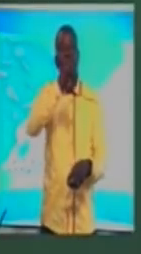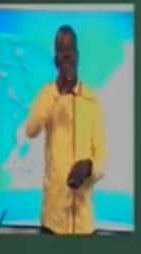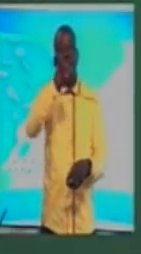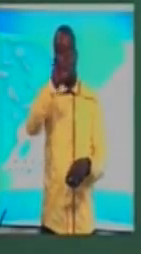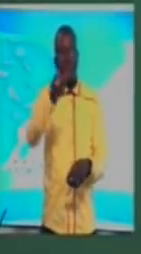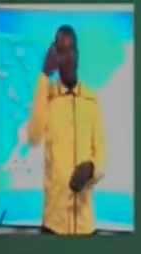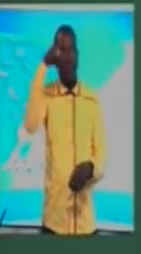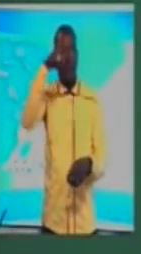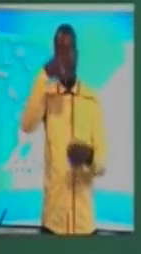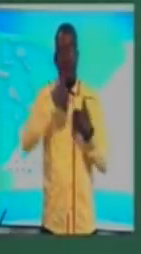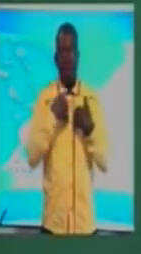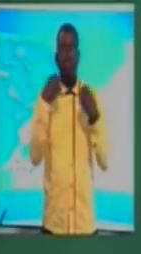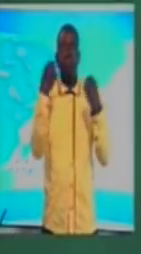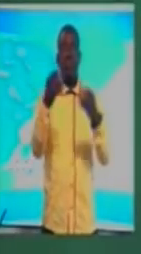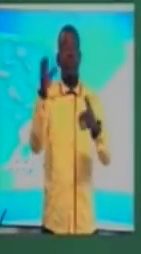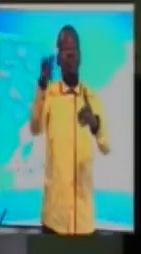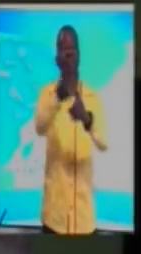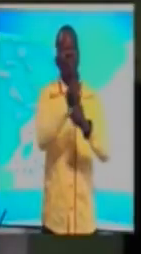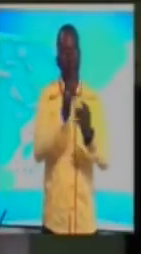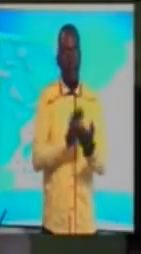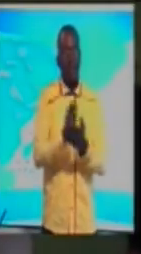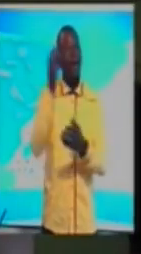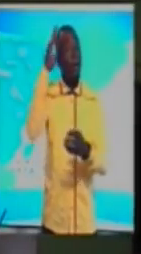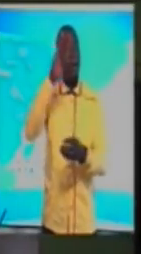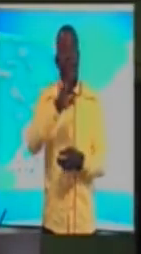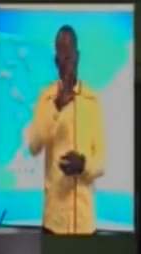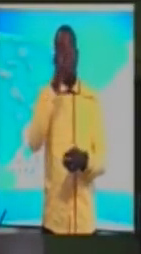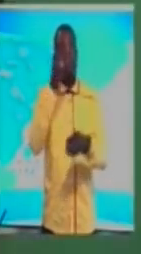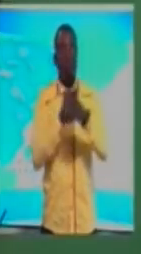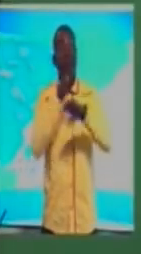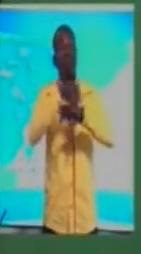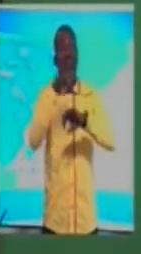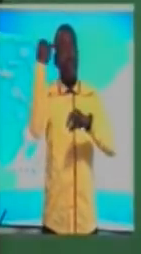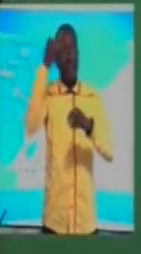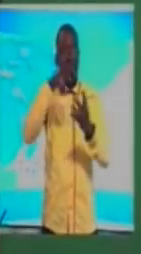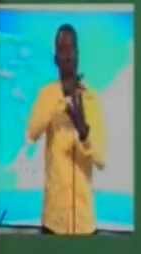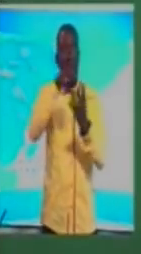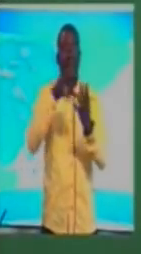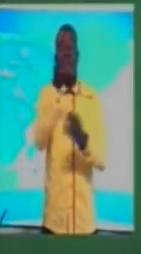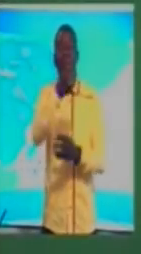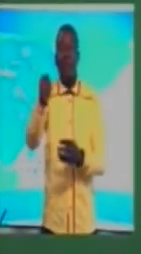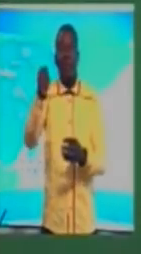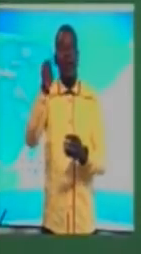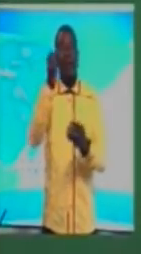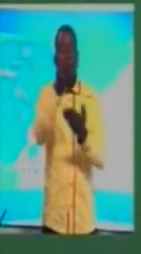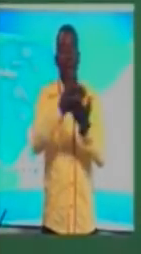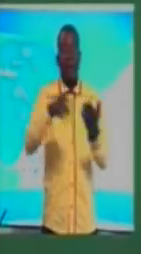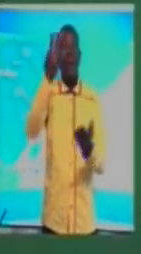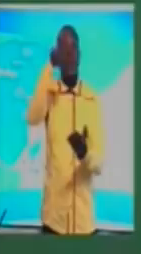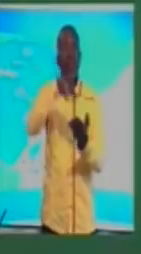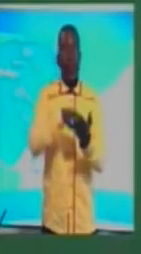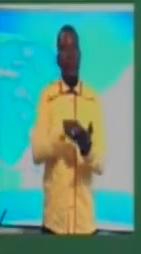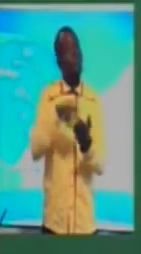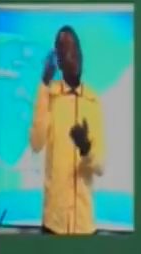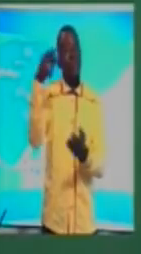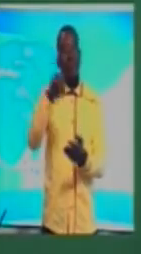de volontaires de Daesh sont retenus par les forces kurdes. Parmi eux, il y aurait quelques 2500 djihadistes